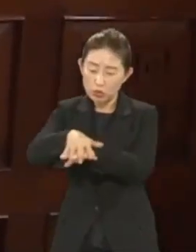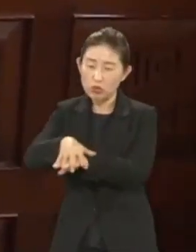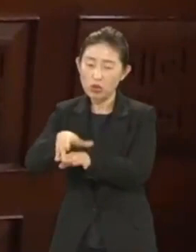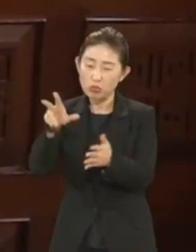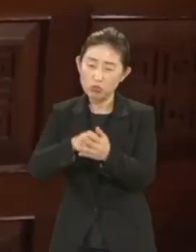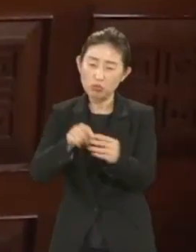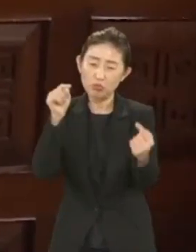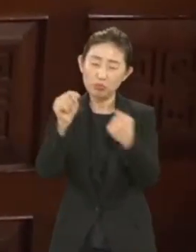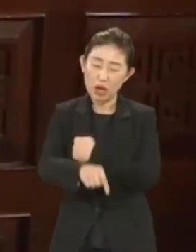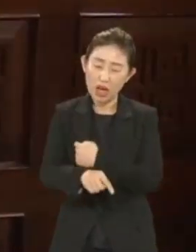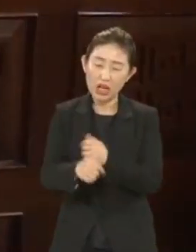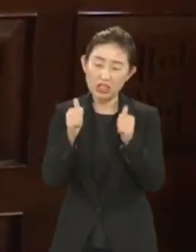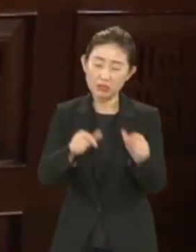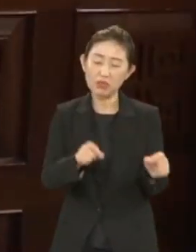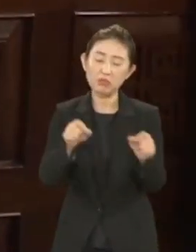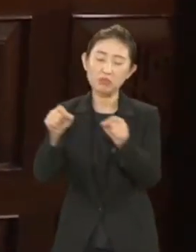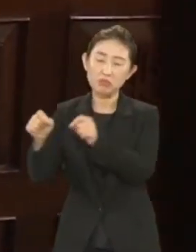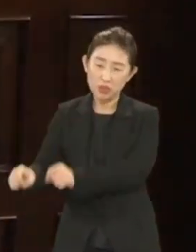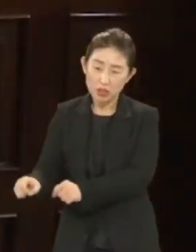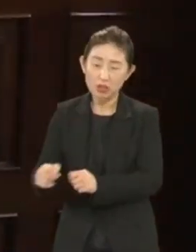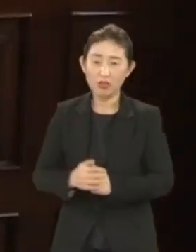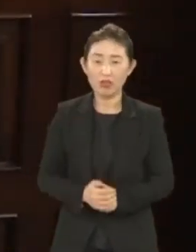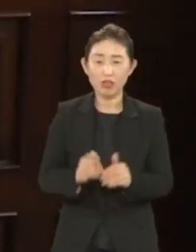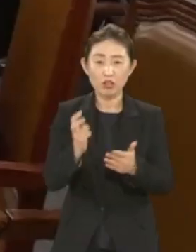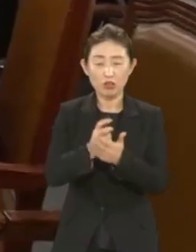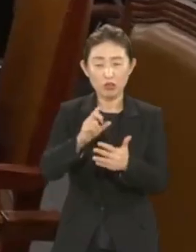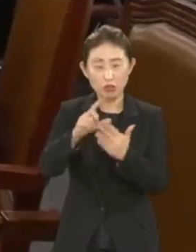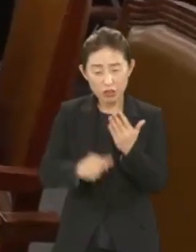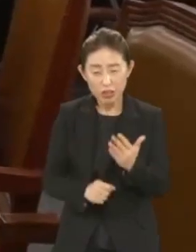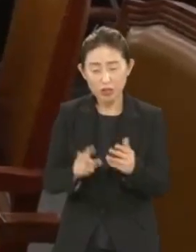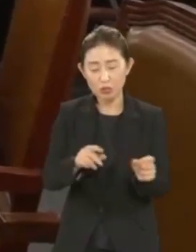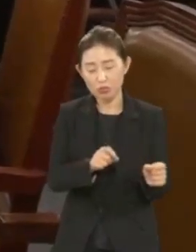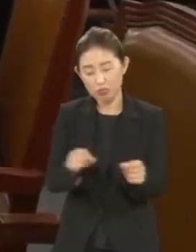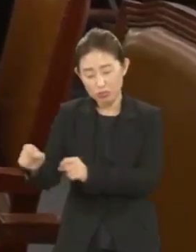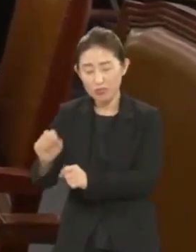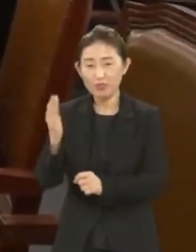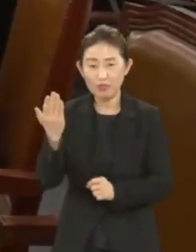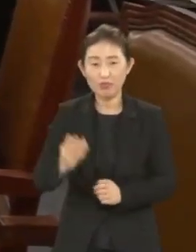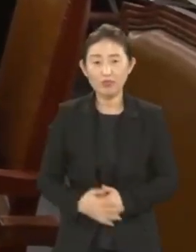구성 등을 이유로 심의를 미루면서 규칙 제정에 빨간불이 켜졌습니다.